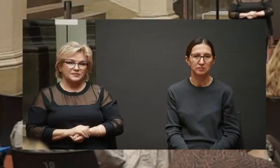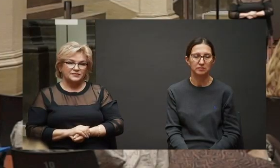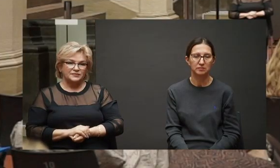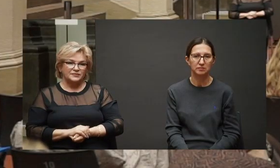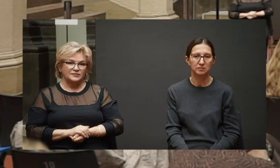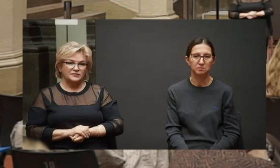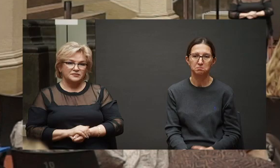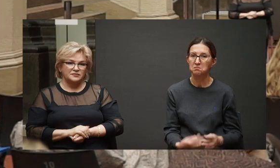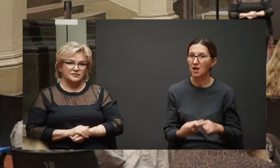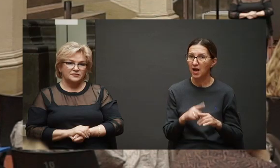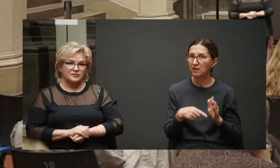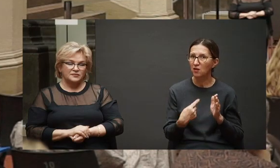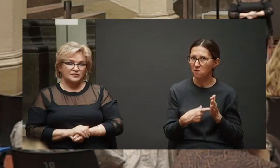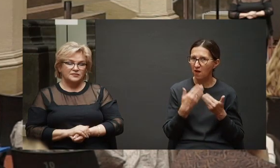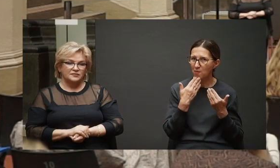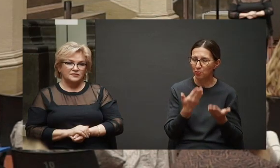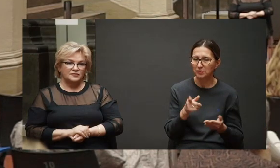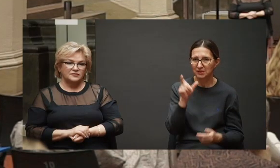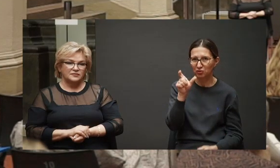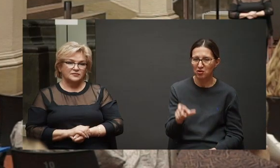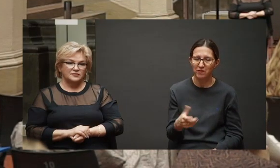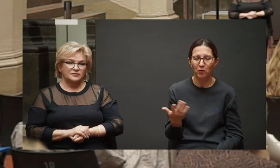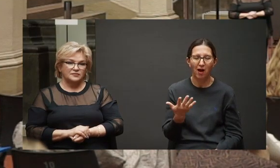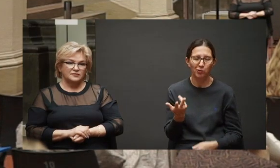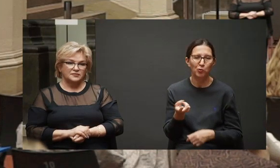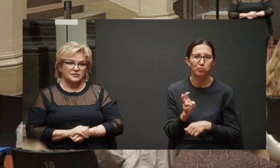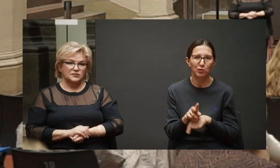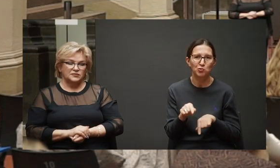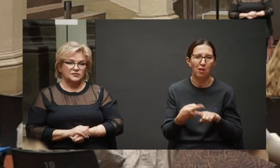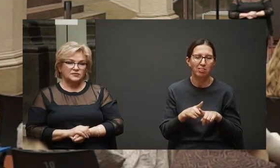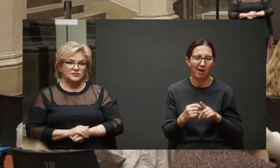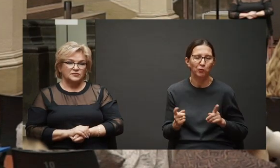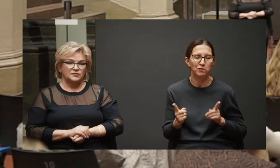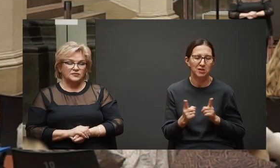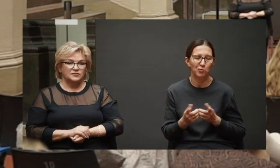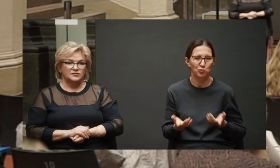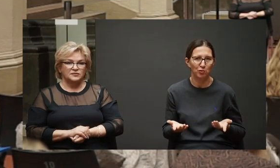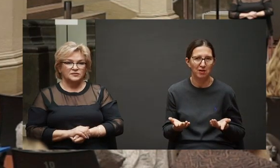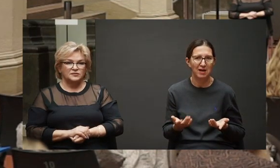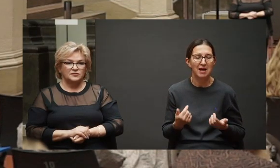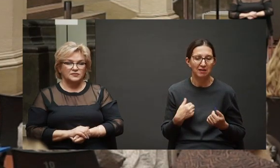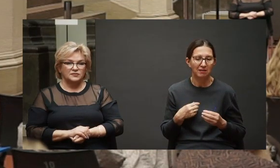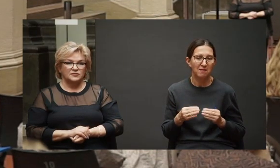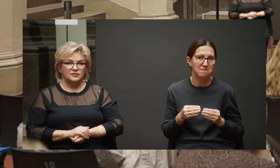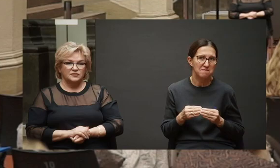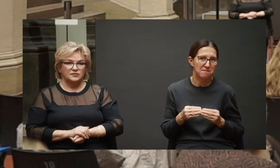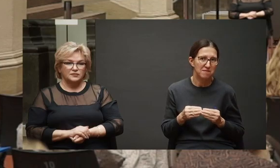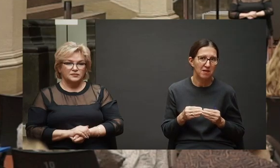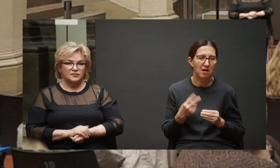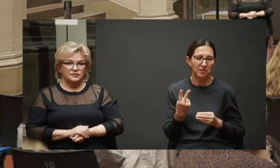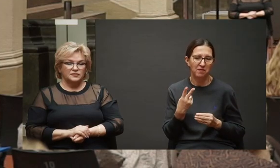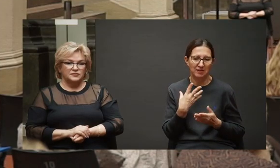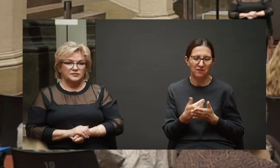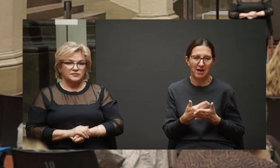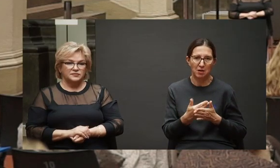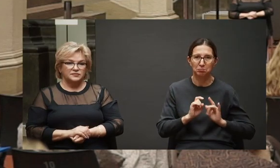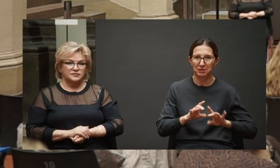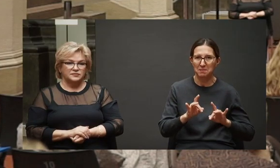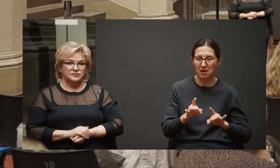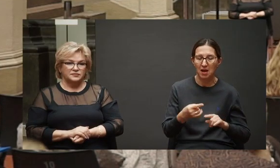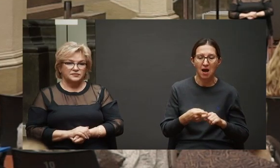А это не вопрос к самому человеку, который пришел на эту встречу. Вот я опять же держусь за два своих примера, потому что